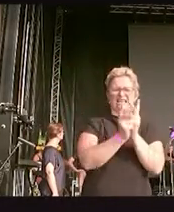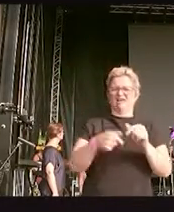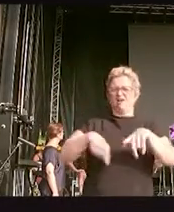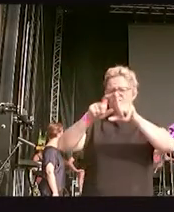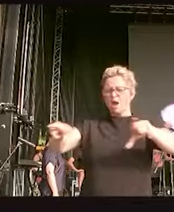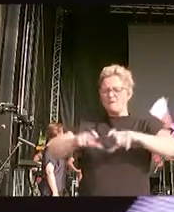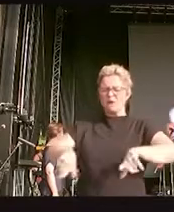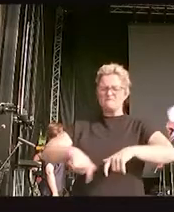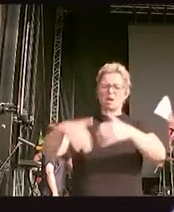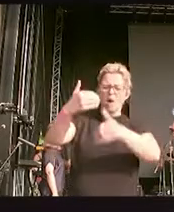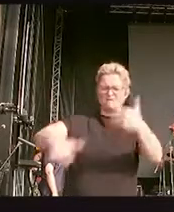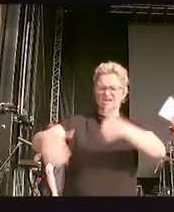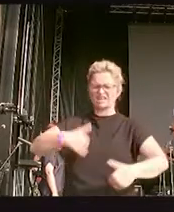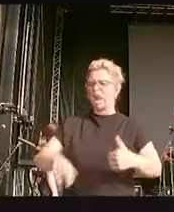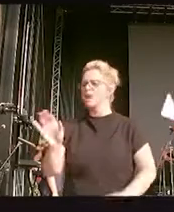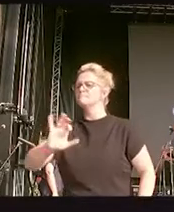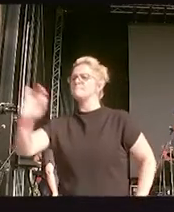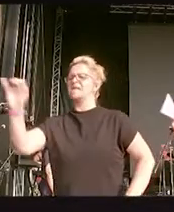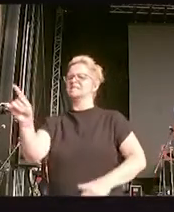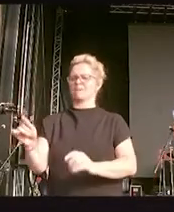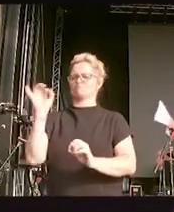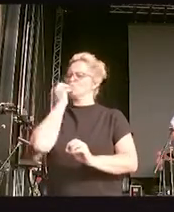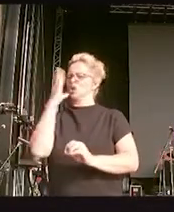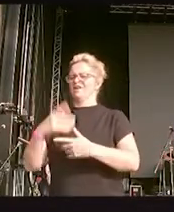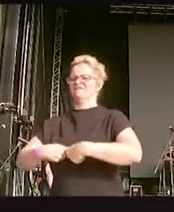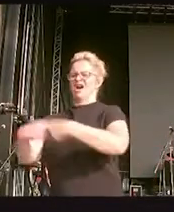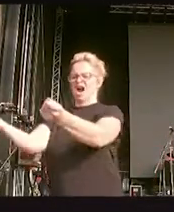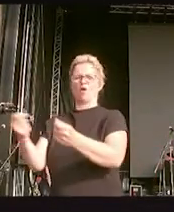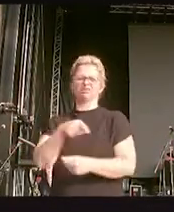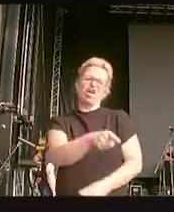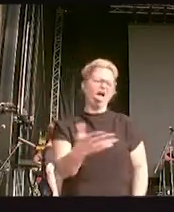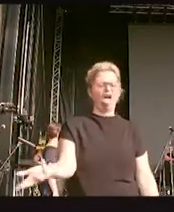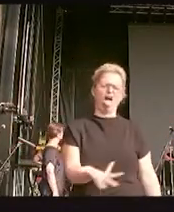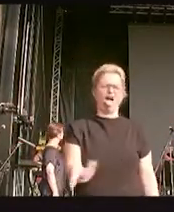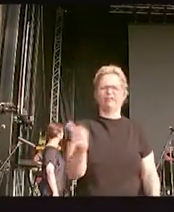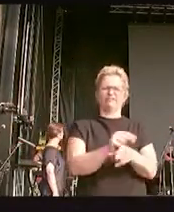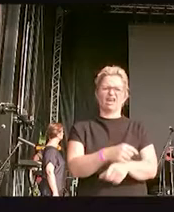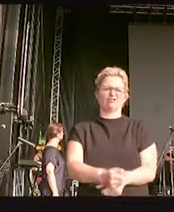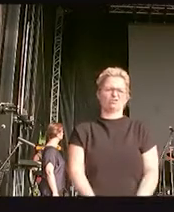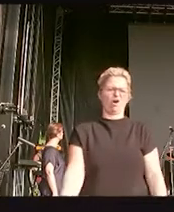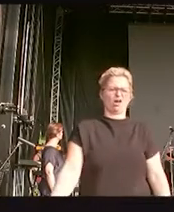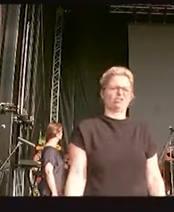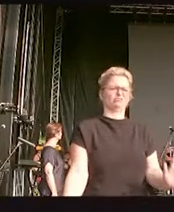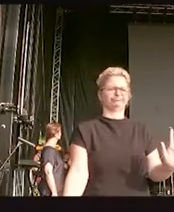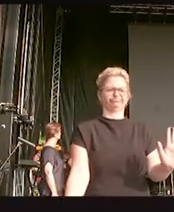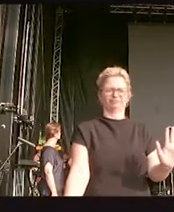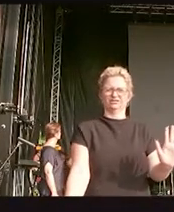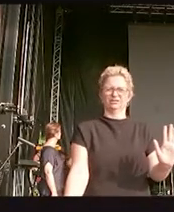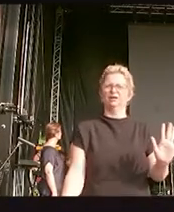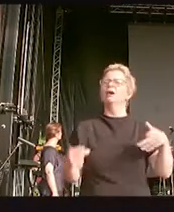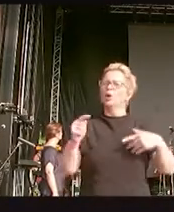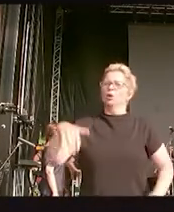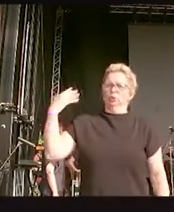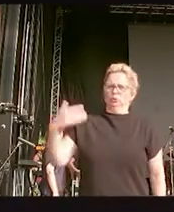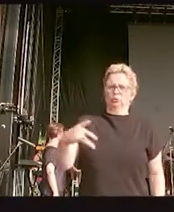Unternehmen, verkaufen die besten Stücke und packen die nicht verwertbaren Knochen in die Bettbank. Das